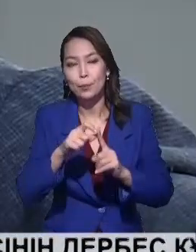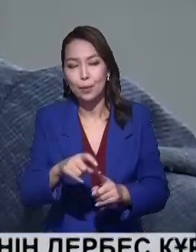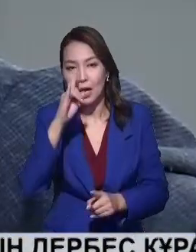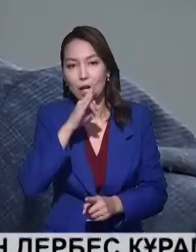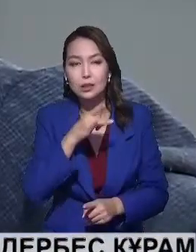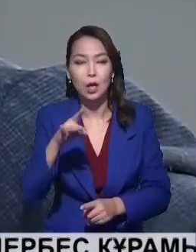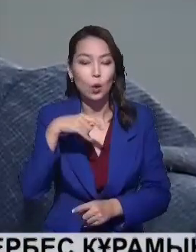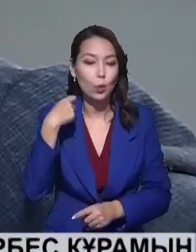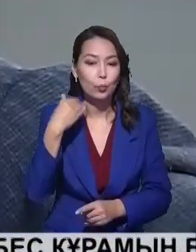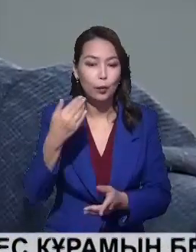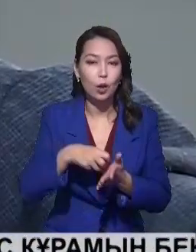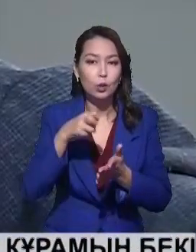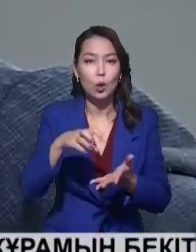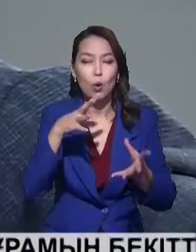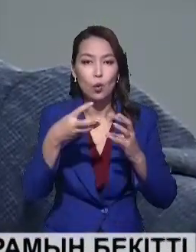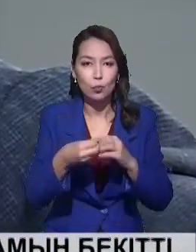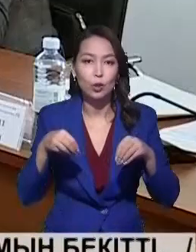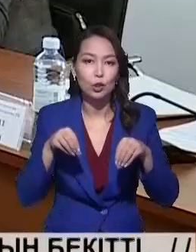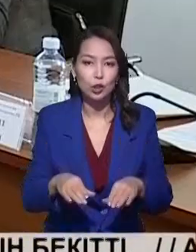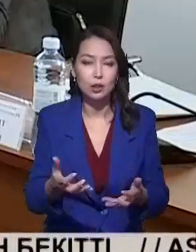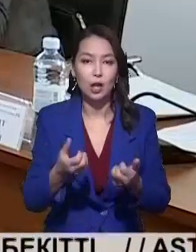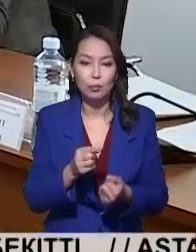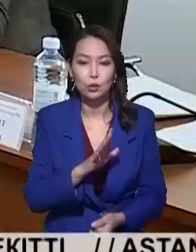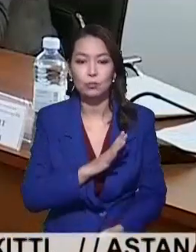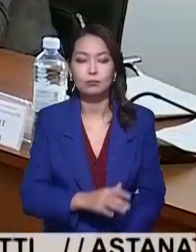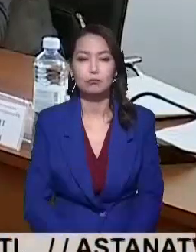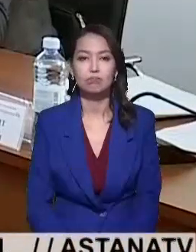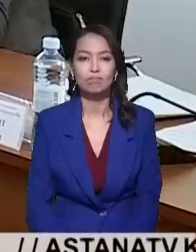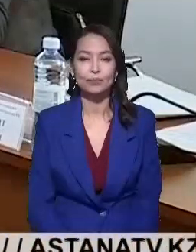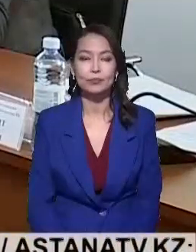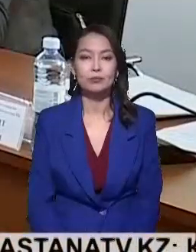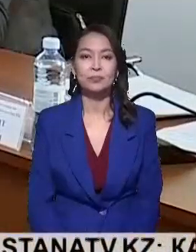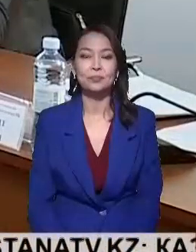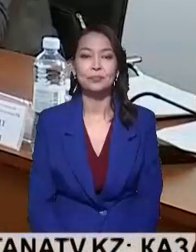Республикасының президентіне хат жолдау туралы шешім қабылдады. Бекболат Сатуов, Астана Таймс.